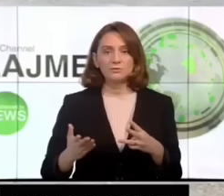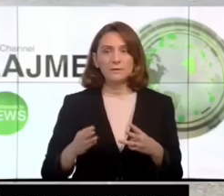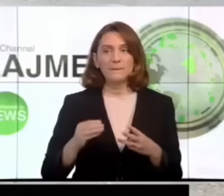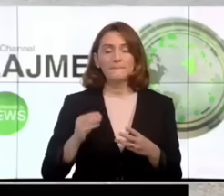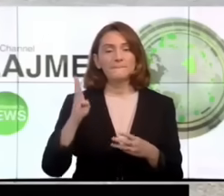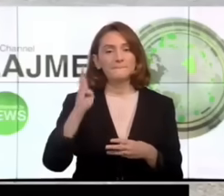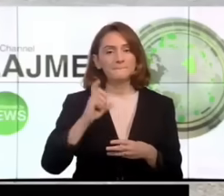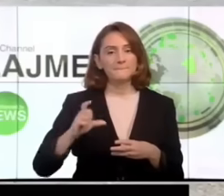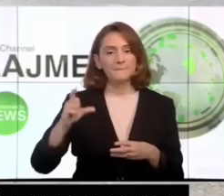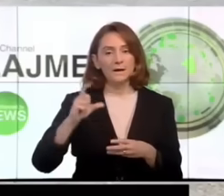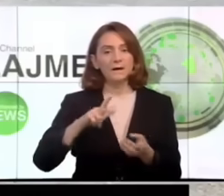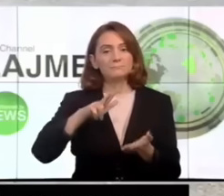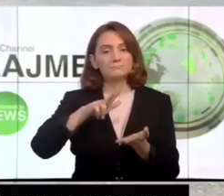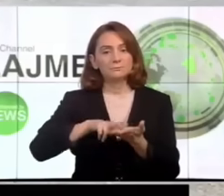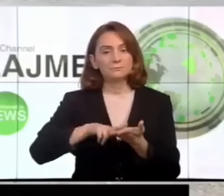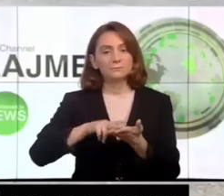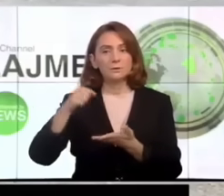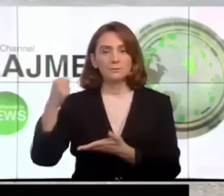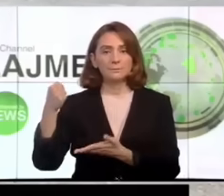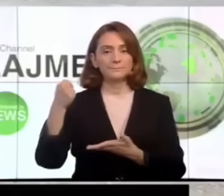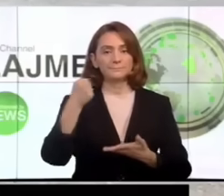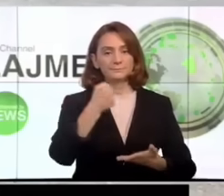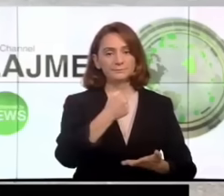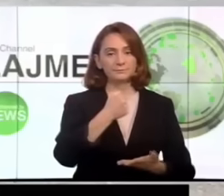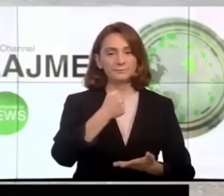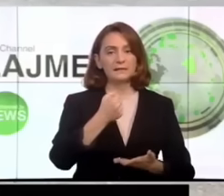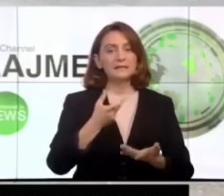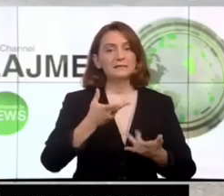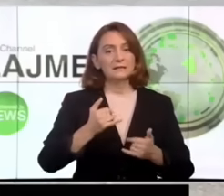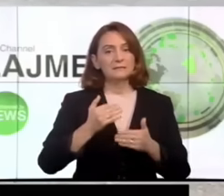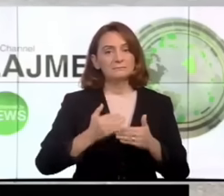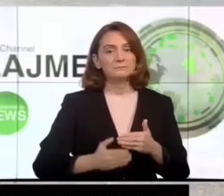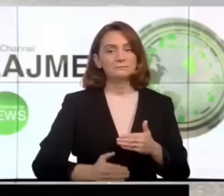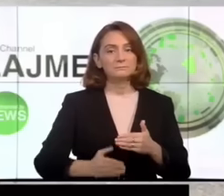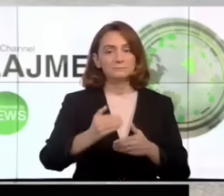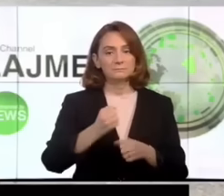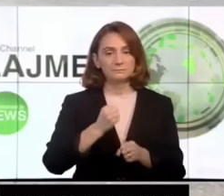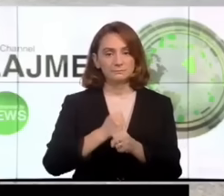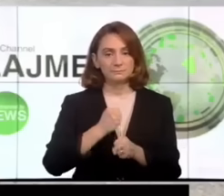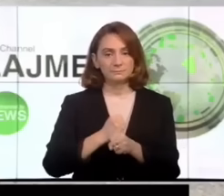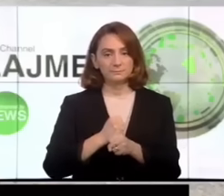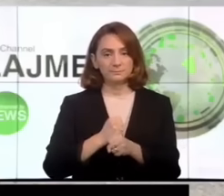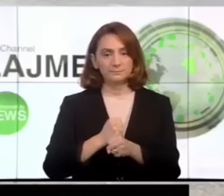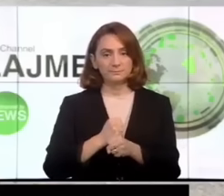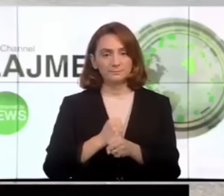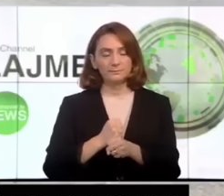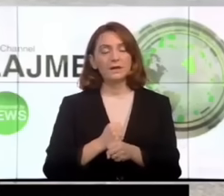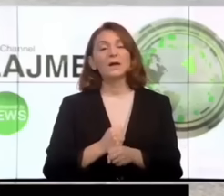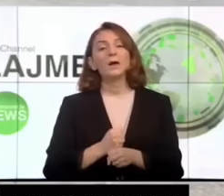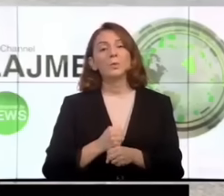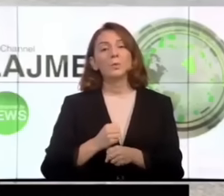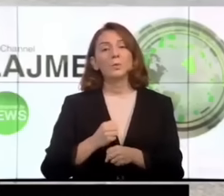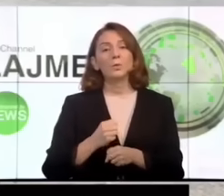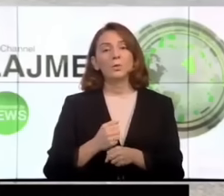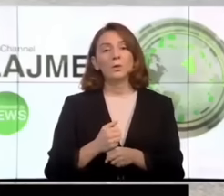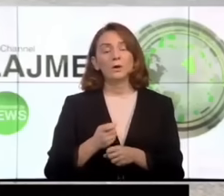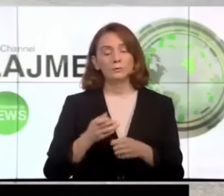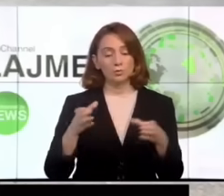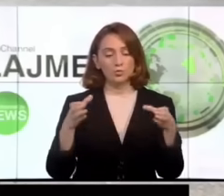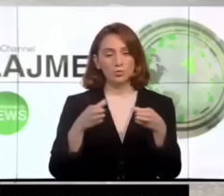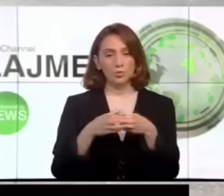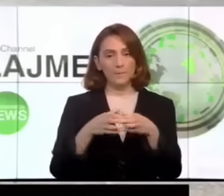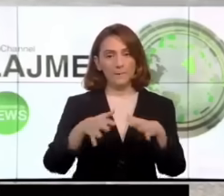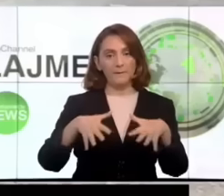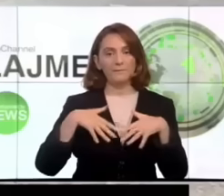Evropian. Mbledhja u hap nga kryetari i grupit parlamentar socialist Niko Peleshi, i cili foli mbi sfidat e këtij